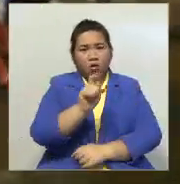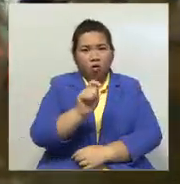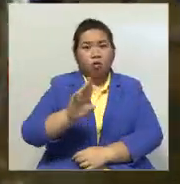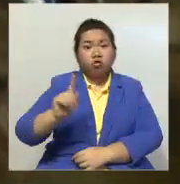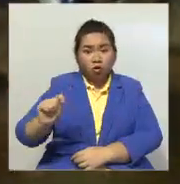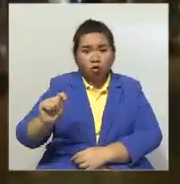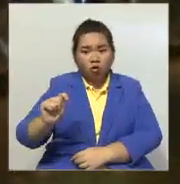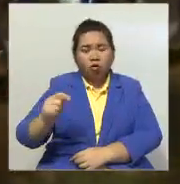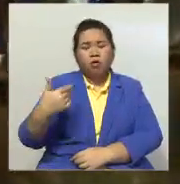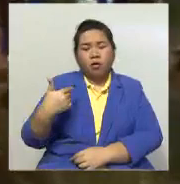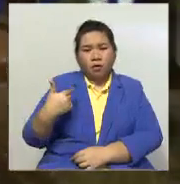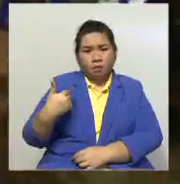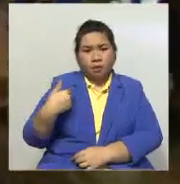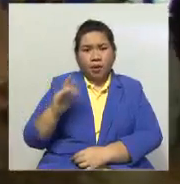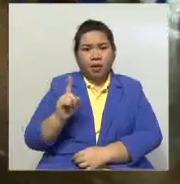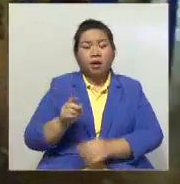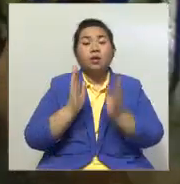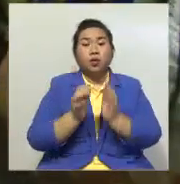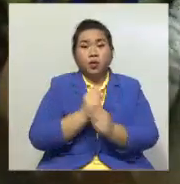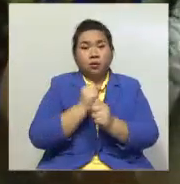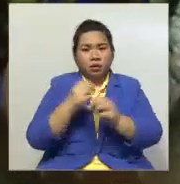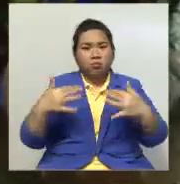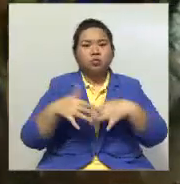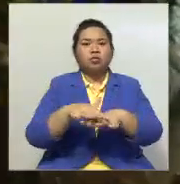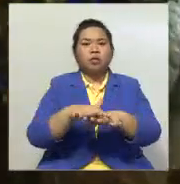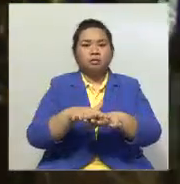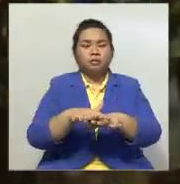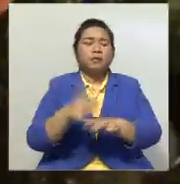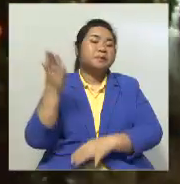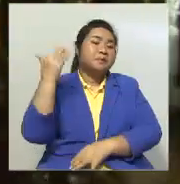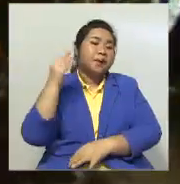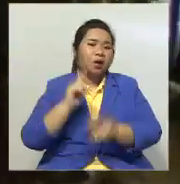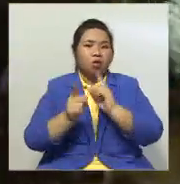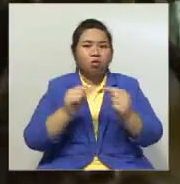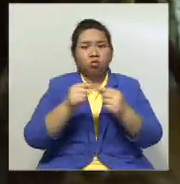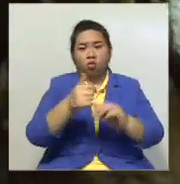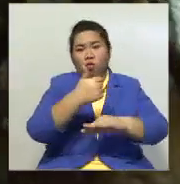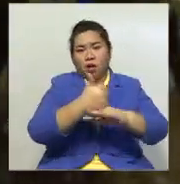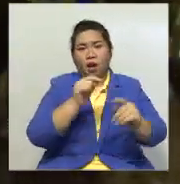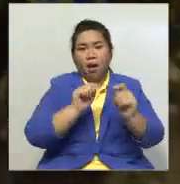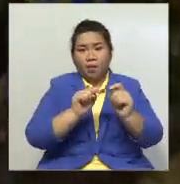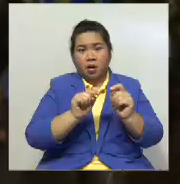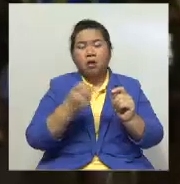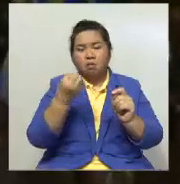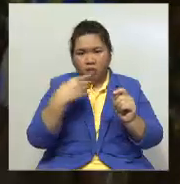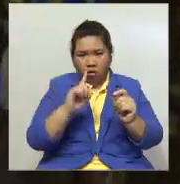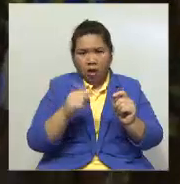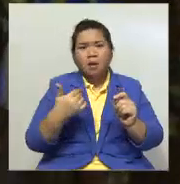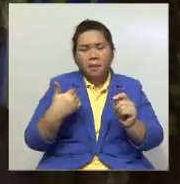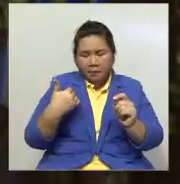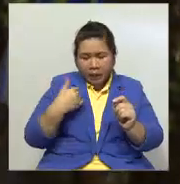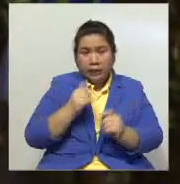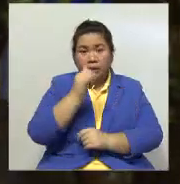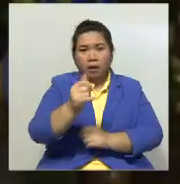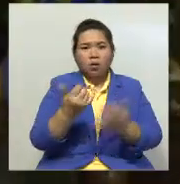คะก็มีการนำเจ้าหน้าที่เข้าไปร่วมด้วยค่ะแล้วก็เมื่อกี้มีการพูดคุยกับนายอำเภอนะคะก็บอกนะคะว่าการเข้าไป